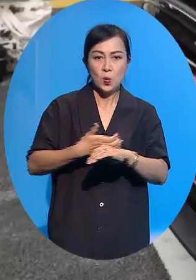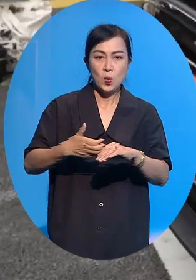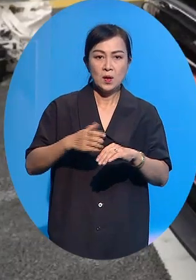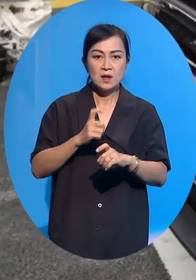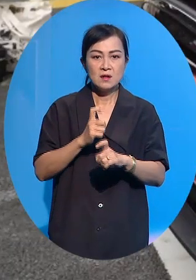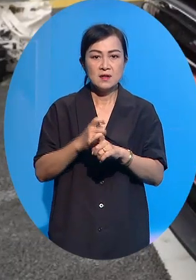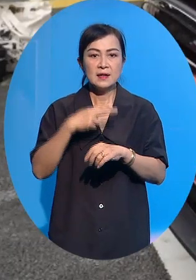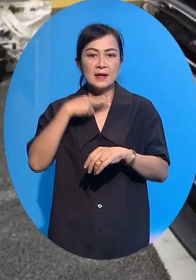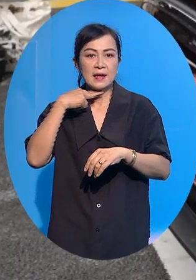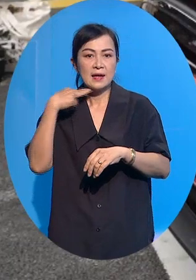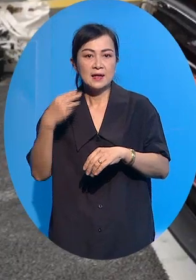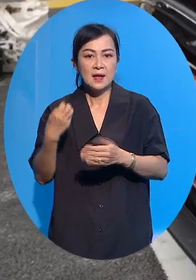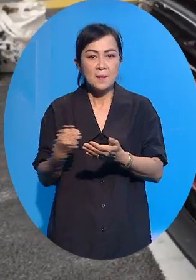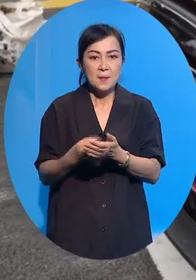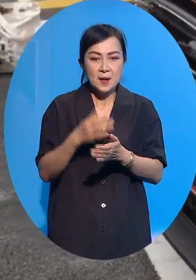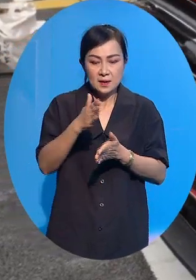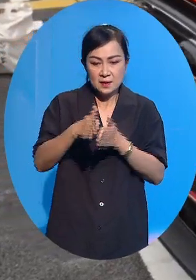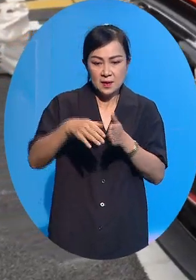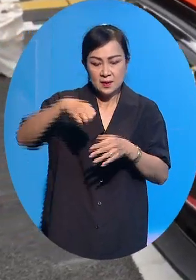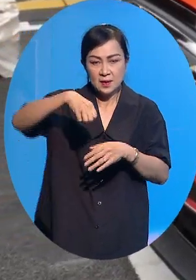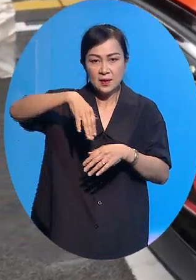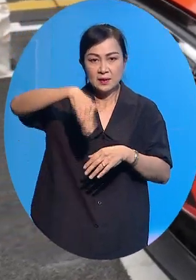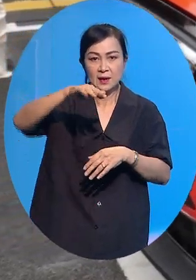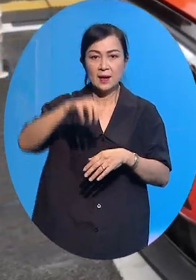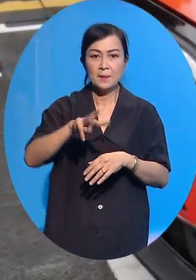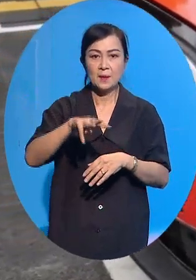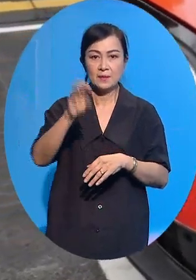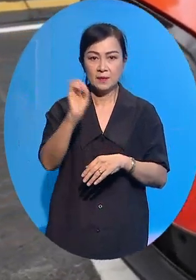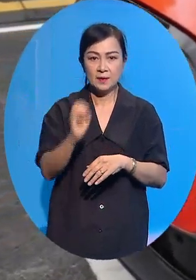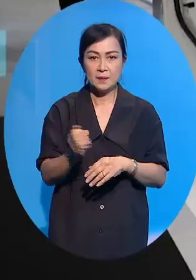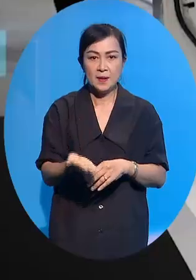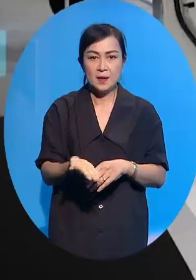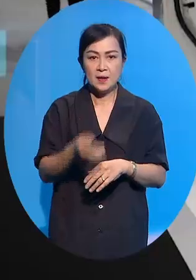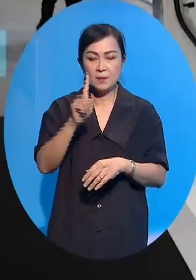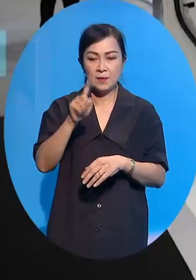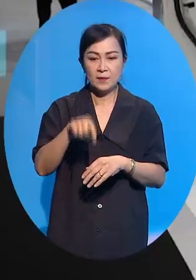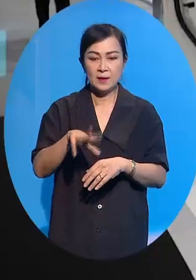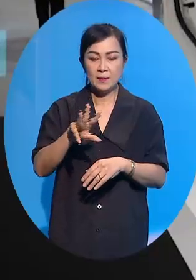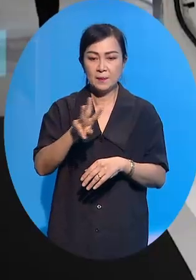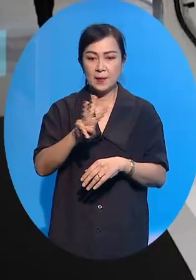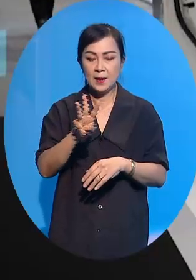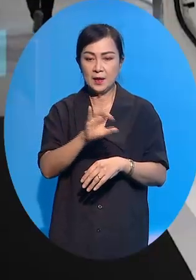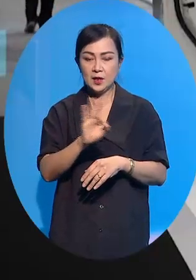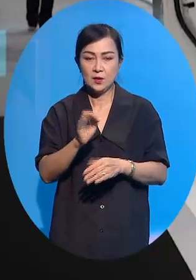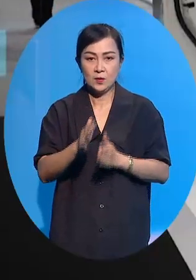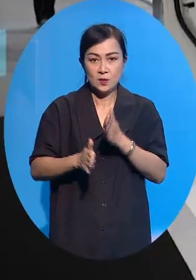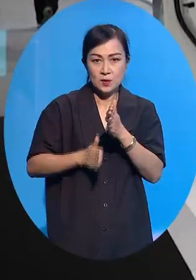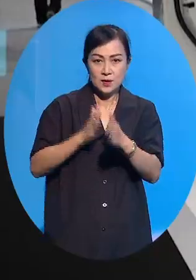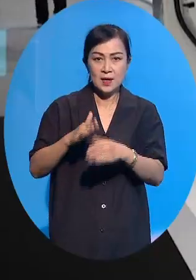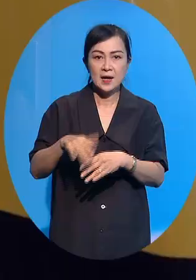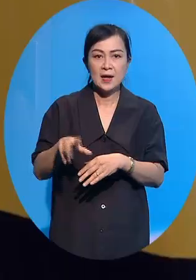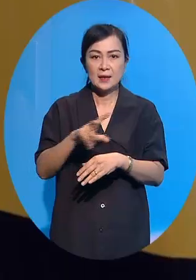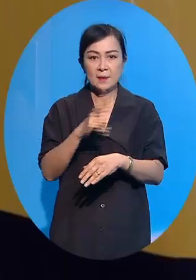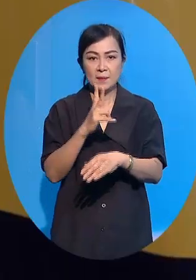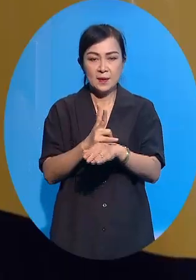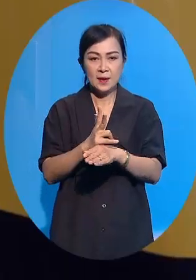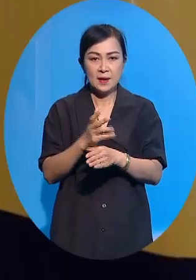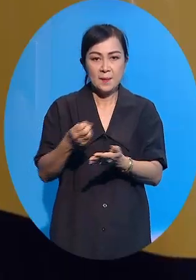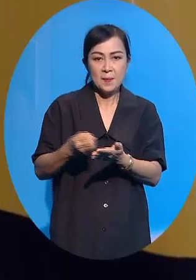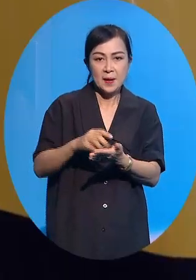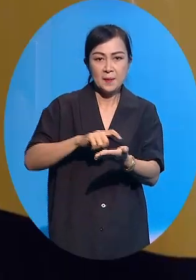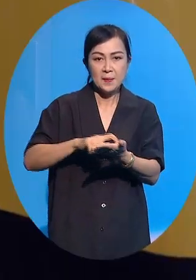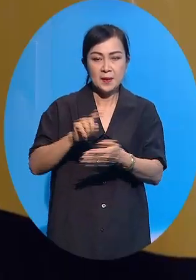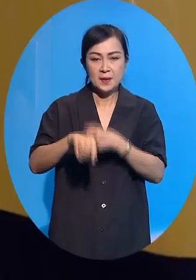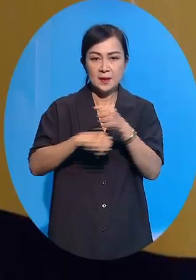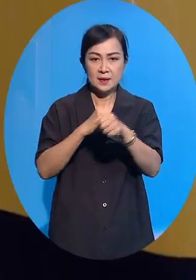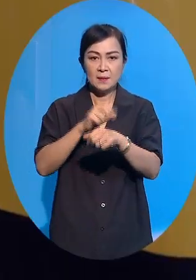đó có Đức và Anh, doanh số bán xe điện tăng khoảng 30% lên 1,53 triệu xe. Khoảng gần 800.000 xe điện được bán tại Mỹ